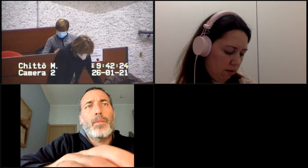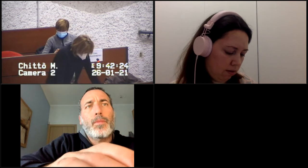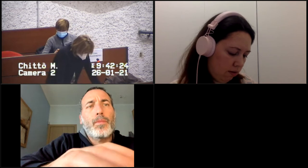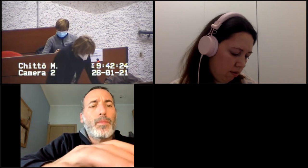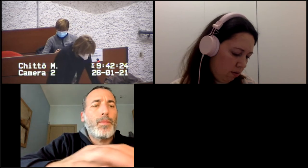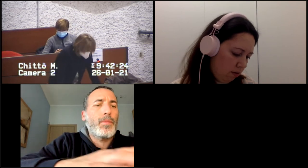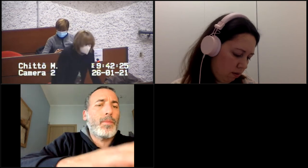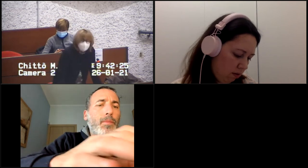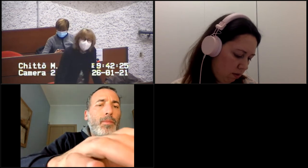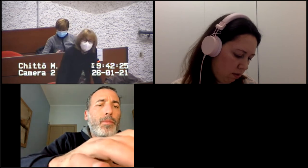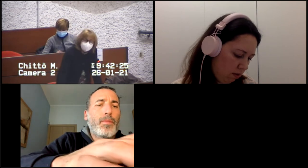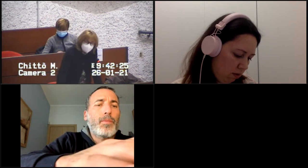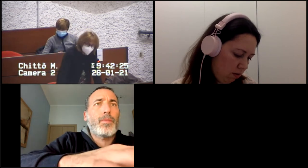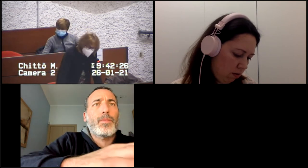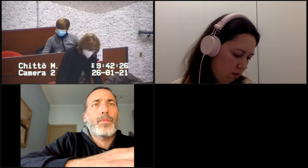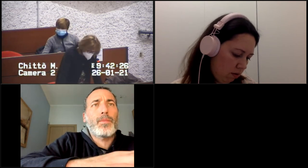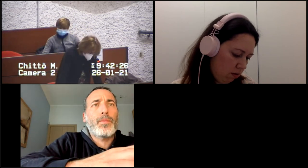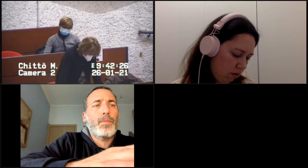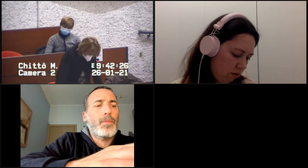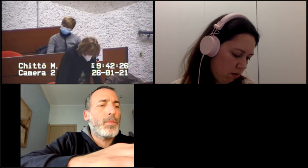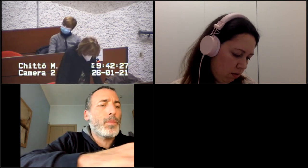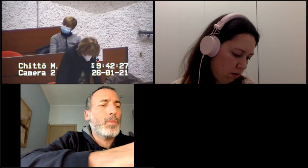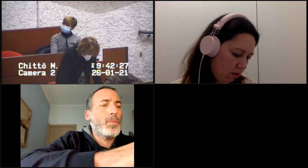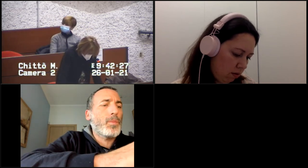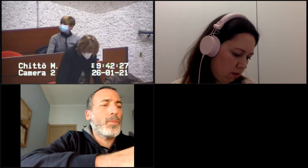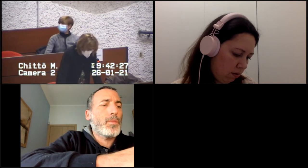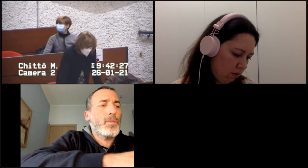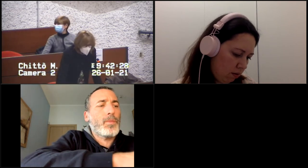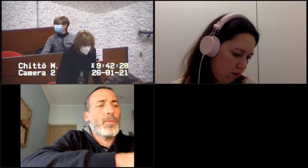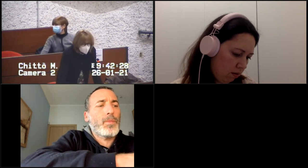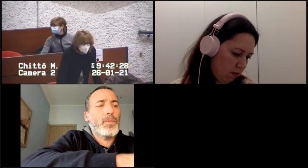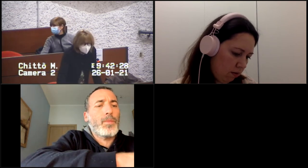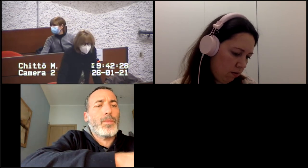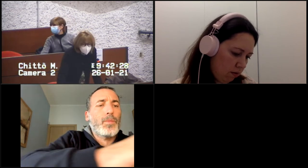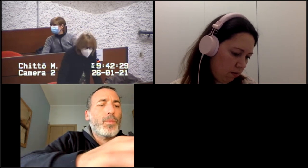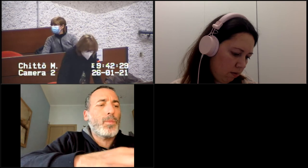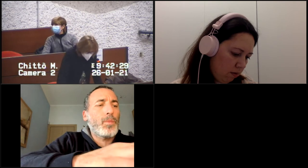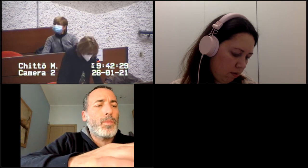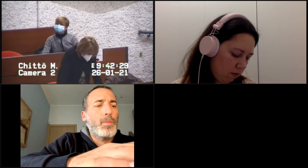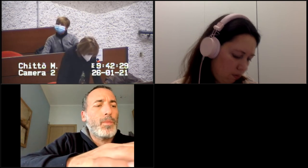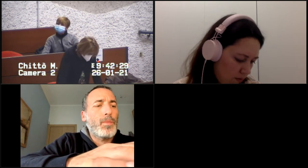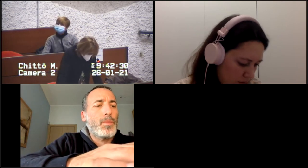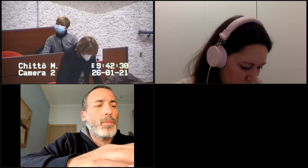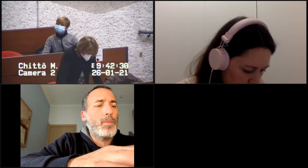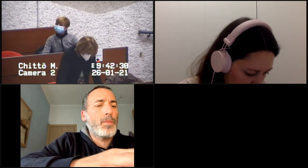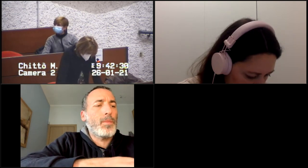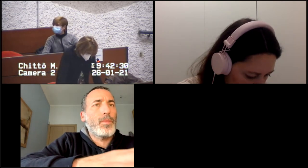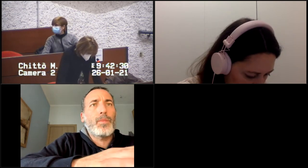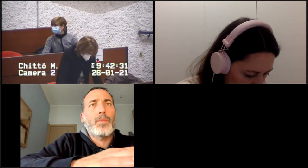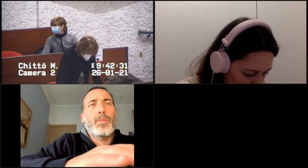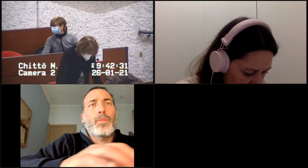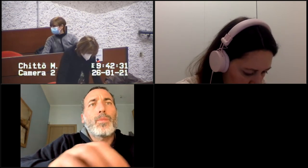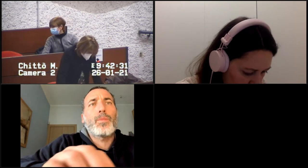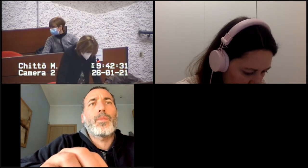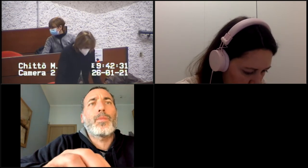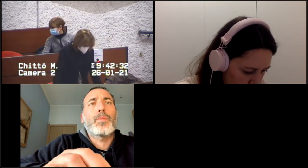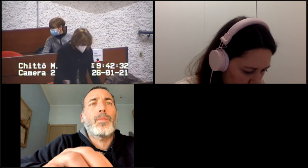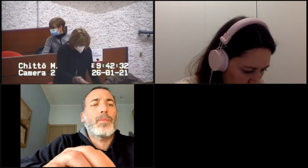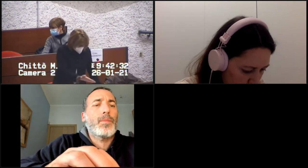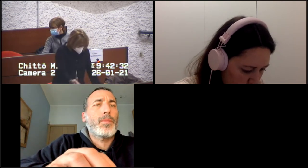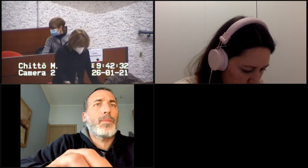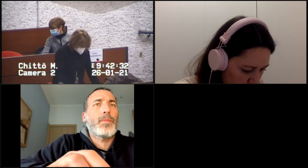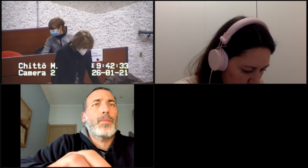la scelta fatta con la prima delibera, con una presunzione politica del governo di Regione Lombardia